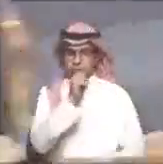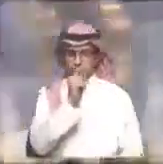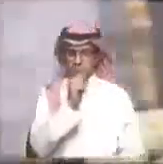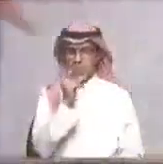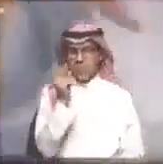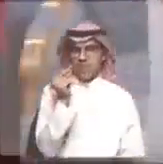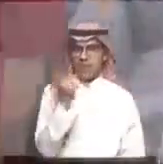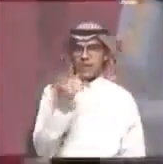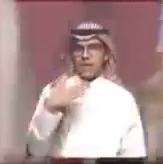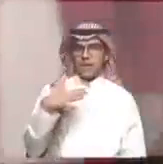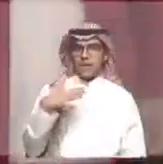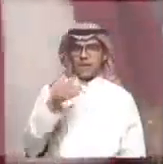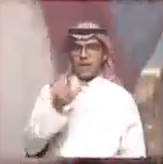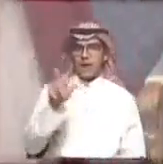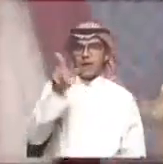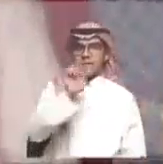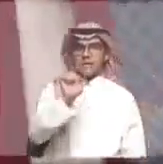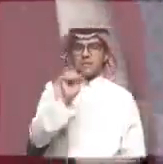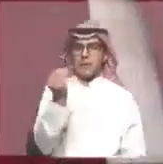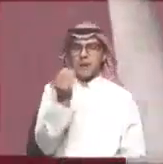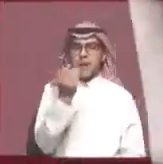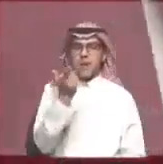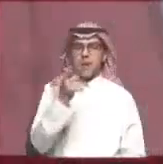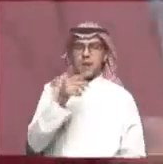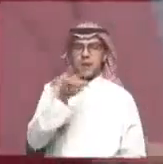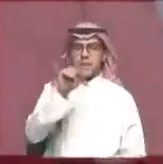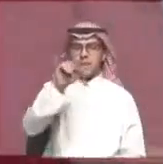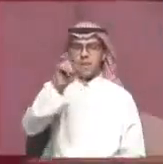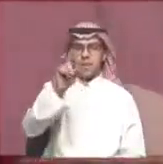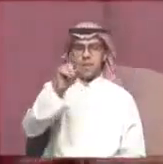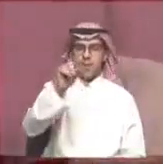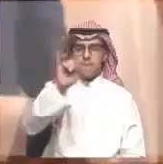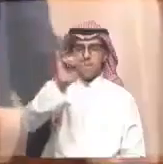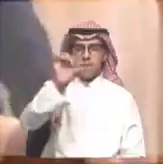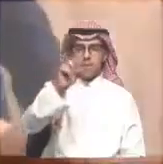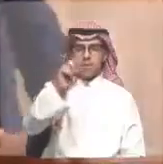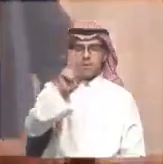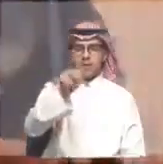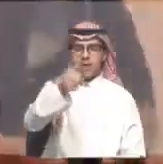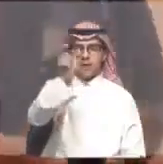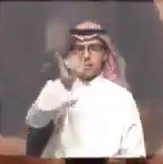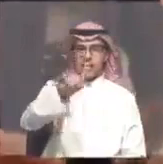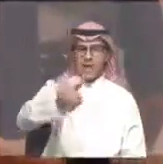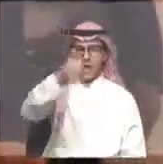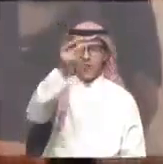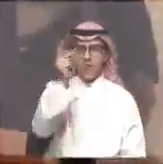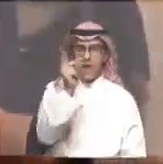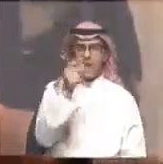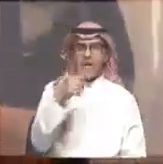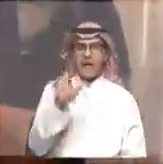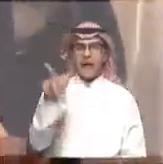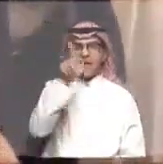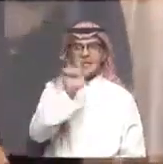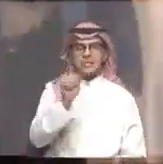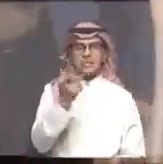محمد ولد عبد العزيز رئيس الجمهورية الموريتانية، وفخامة الرئيس إسماعيل عمر جيلة رئيس جمهورية جيبوتي، وفخامة